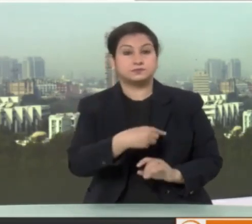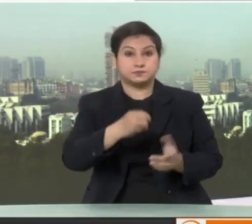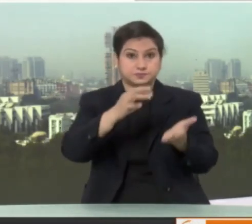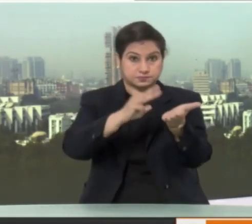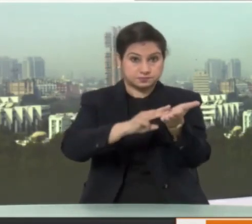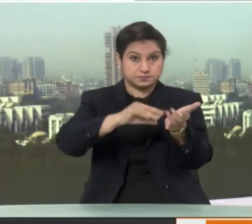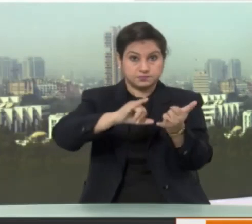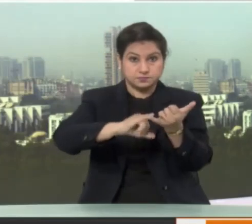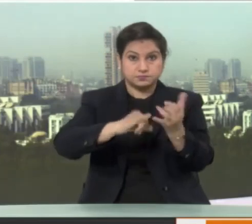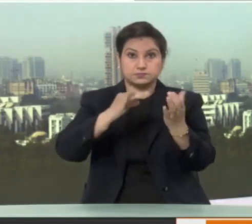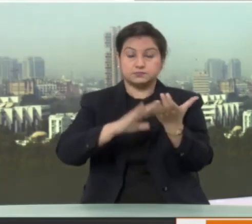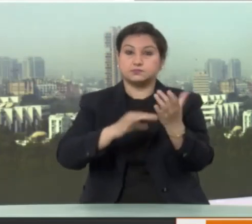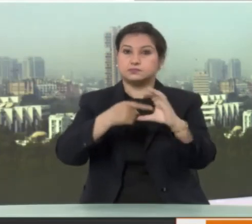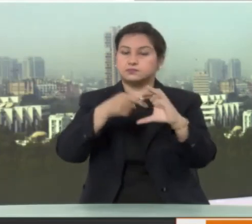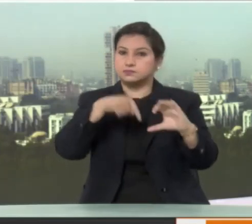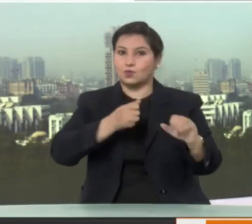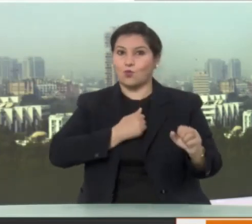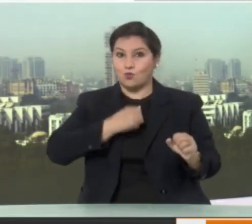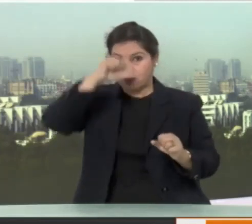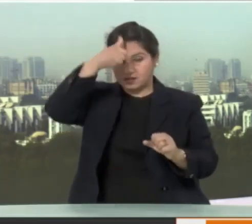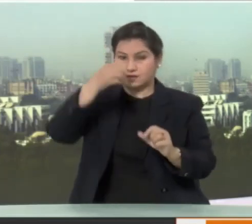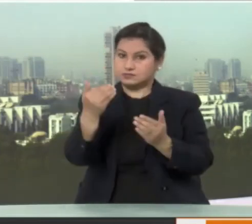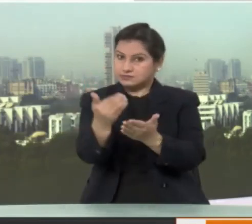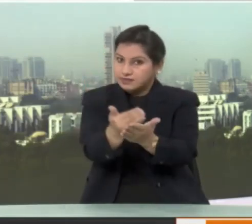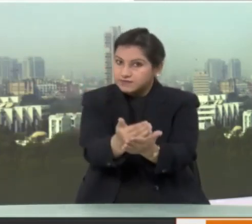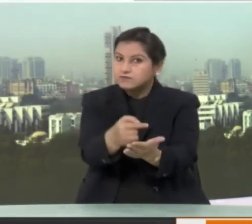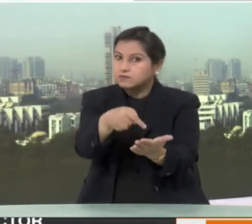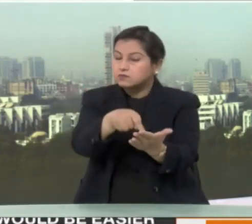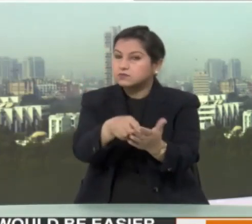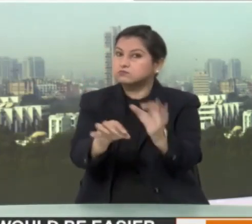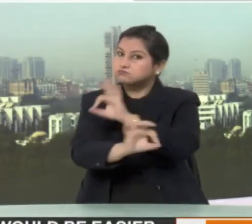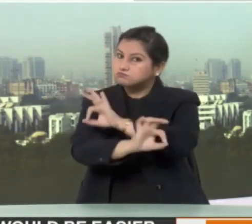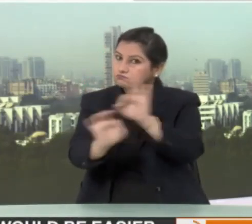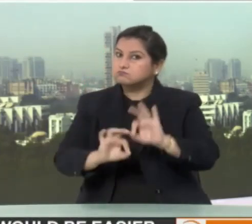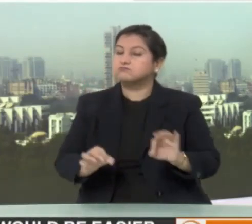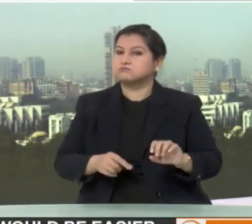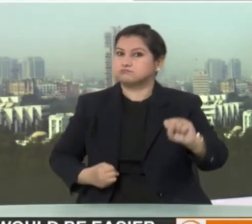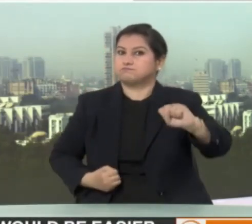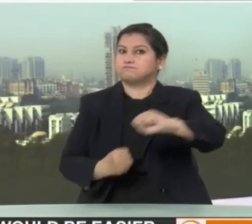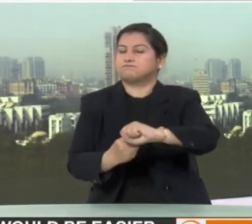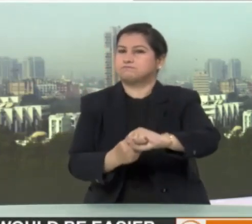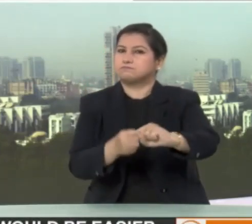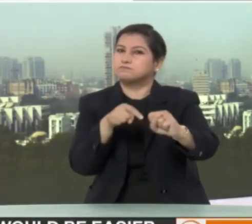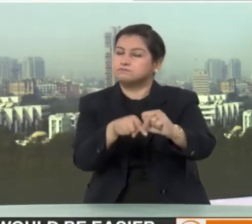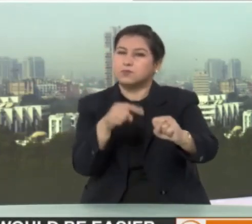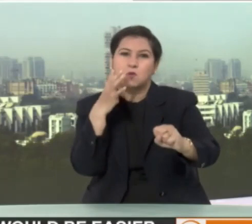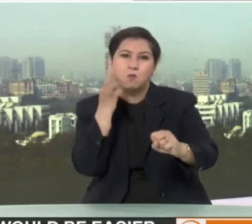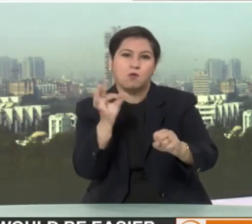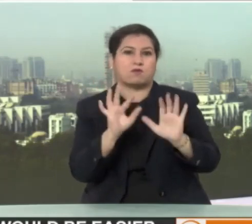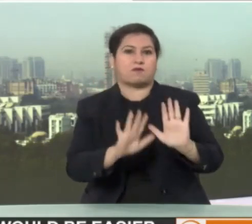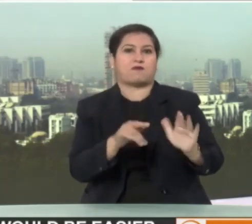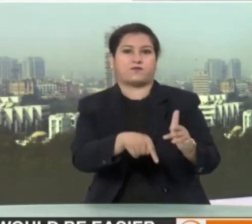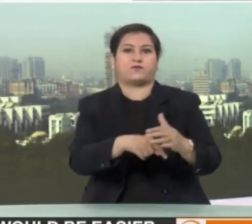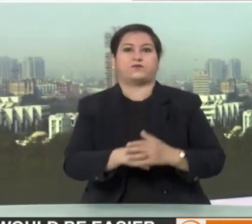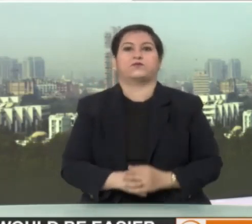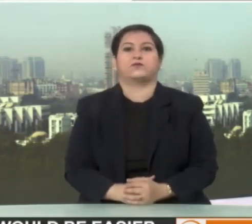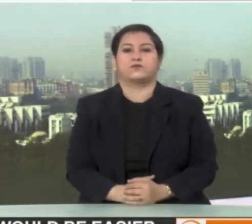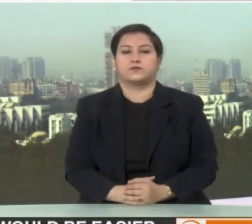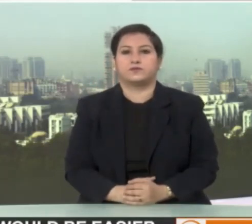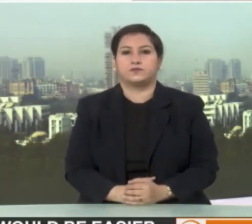एमएसएमईज हमारे देश की सिक्योरिटी प्रिपेयर्डनेस में एक बहुत ही इंपॉर्टेंट रोल प्ले करेंगे।